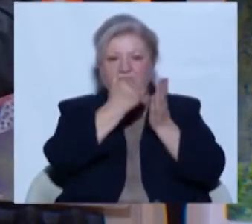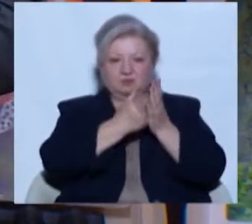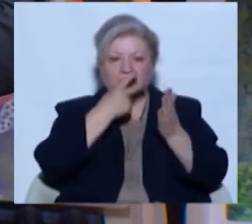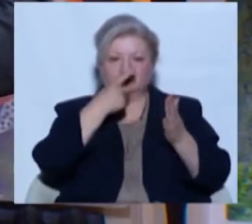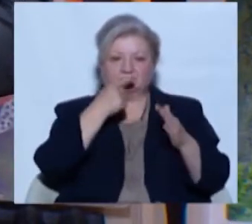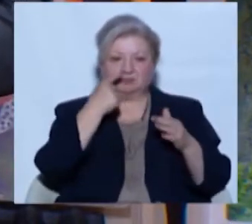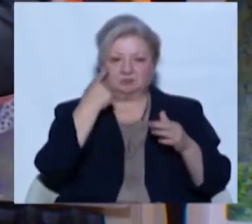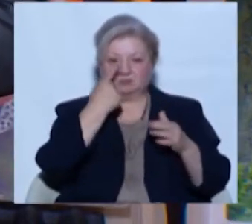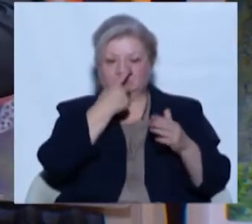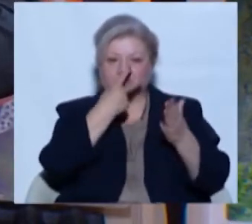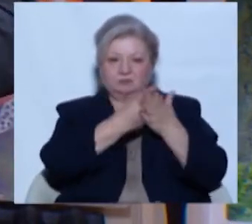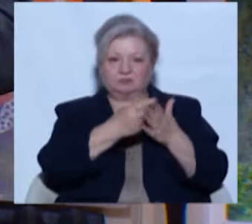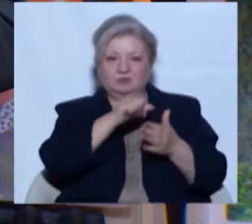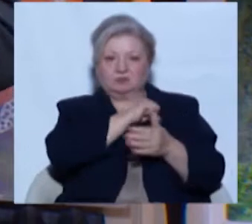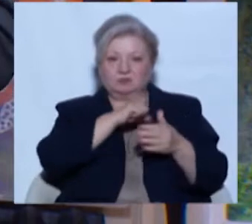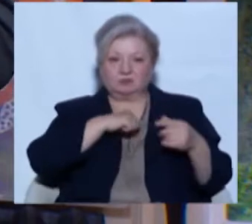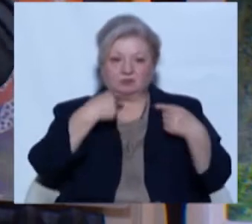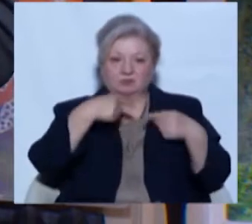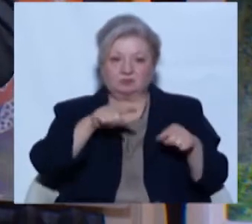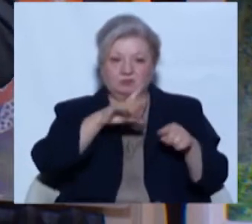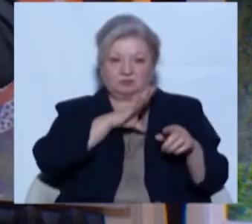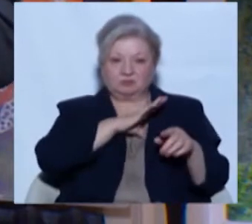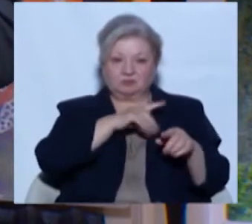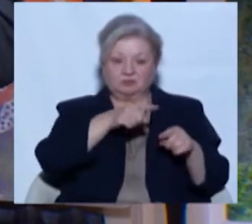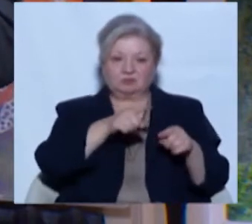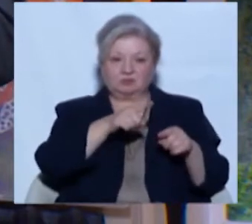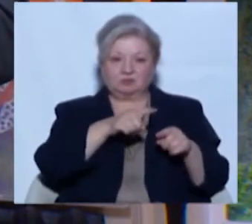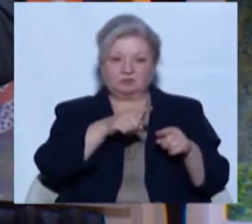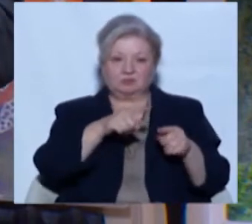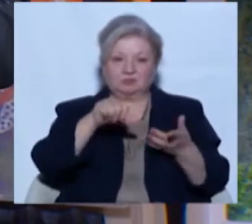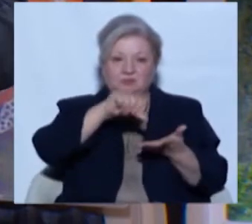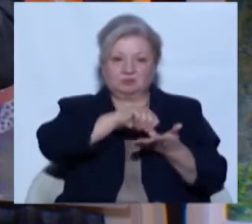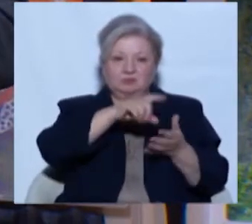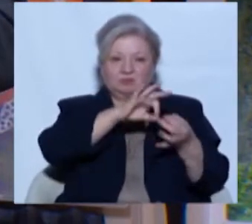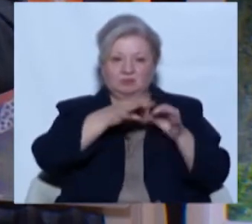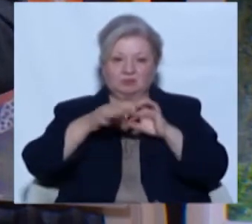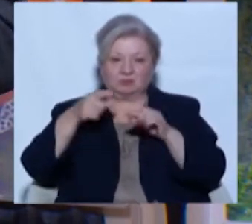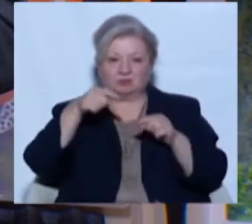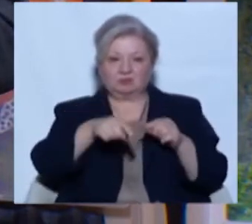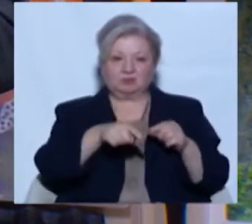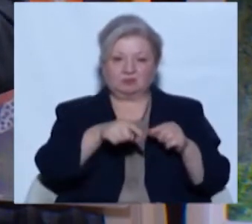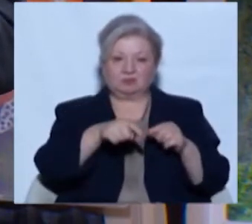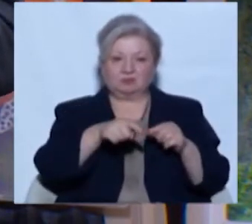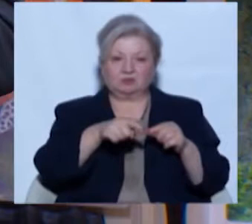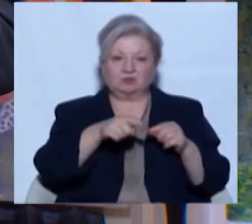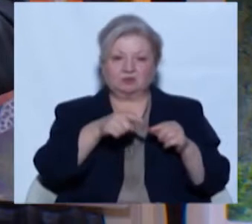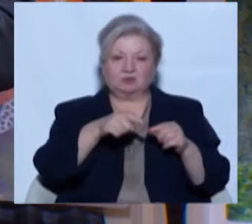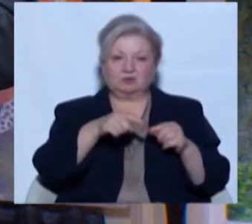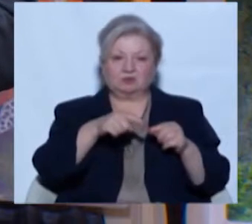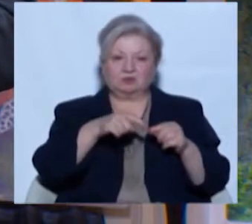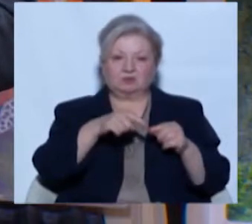თვალსაზრისით. Თავად ამაში დიდი როლი მიუძღვის ამ პროცესების ერთ-ერთ